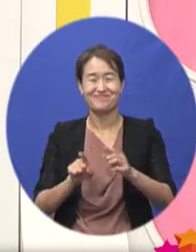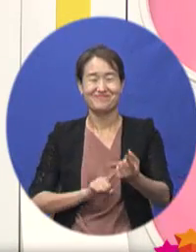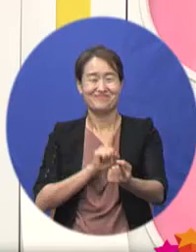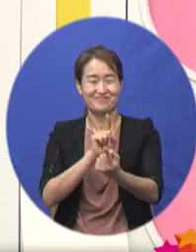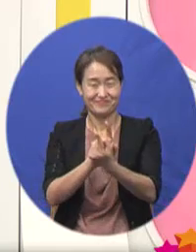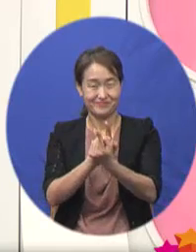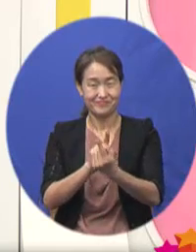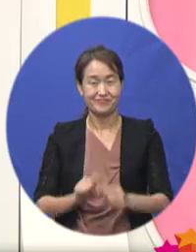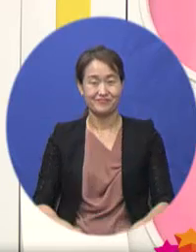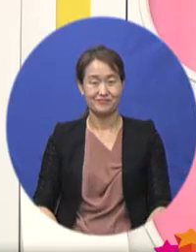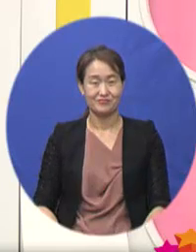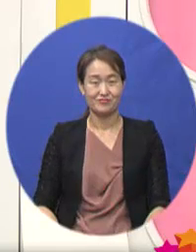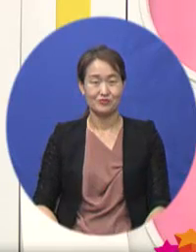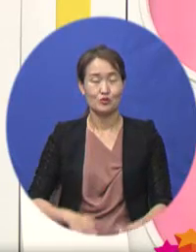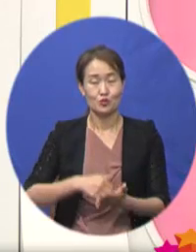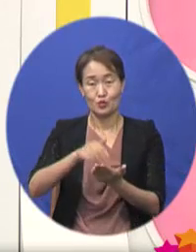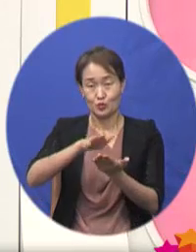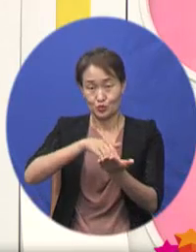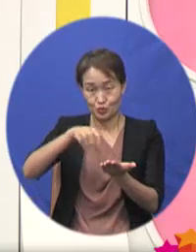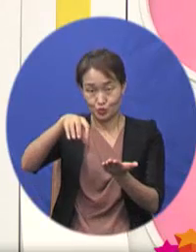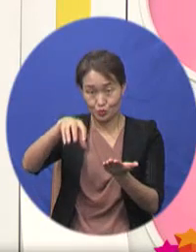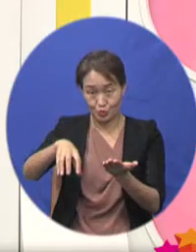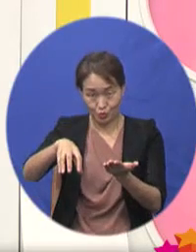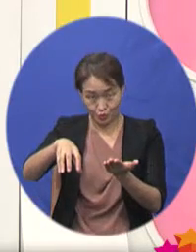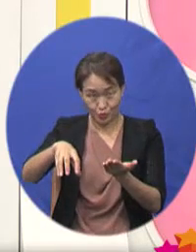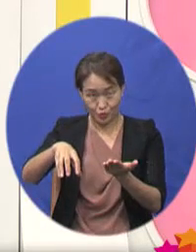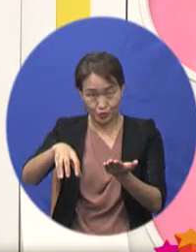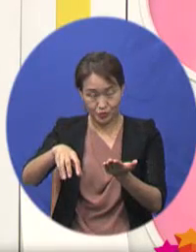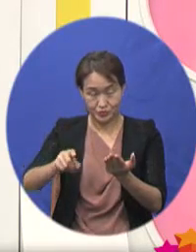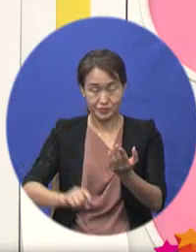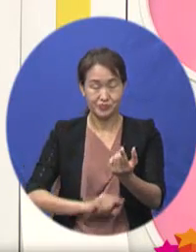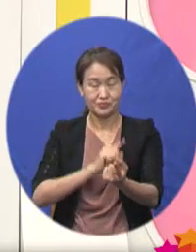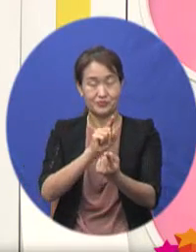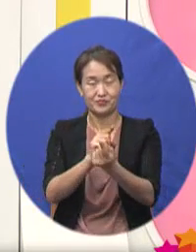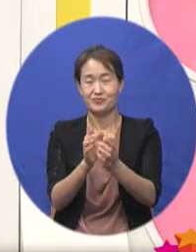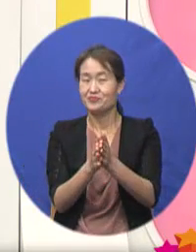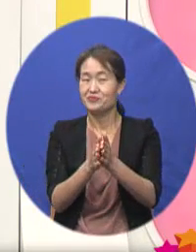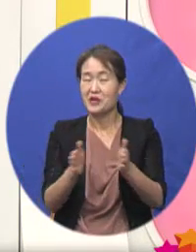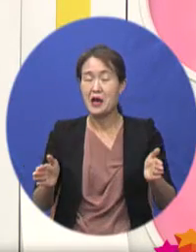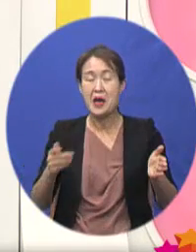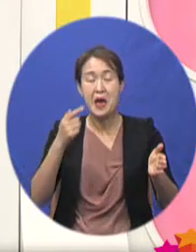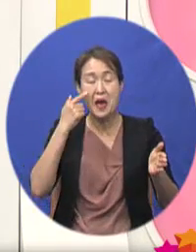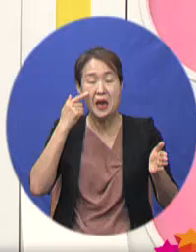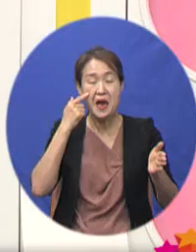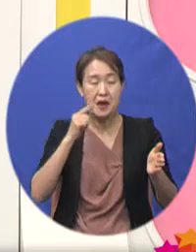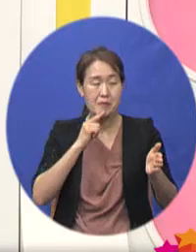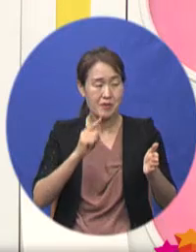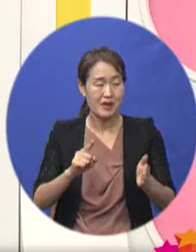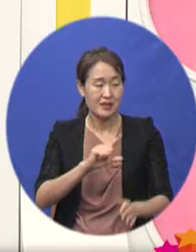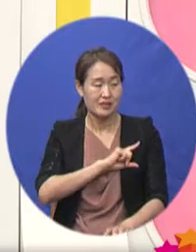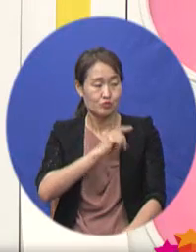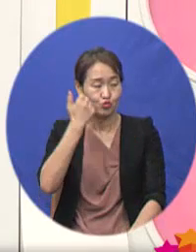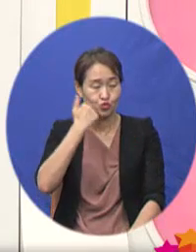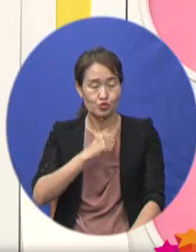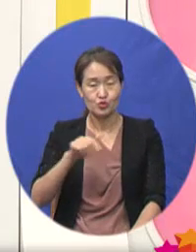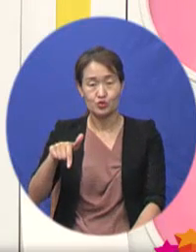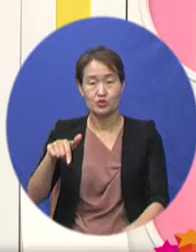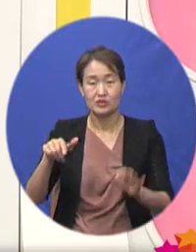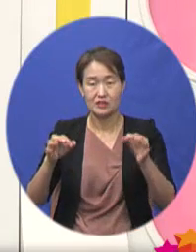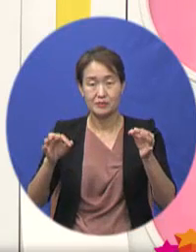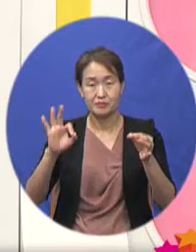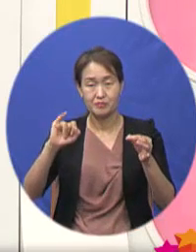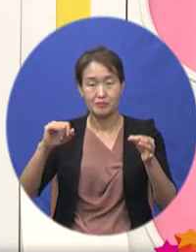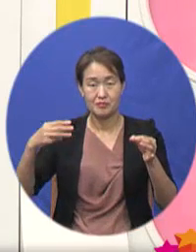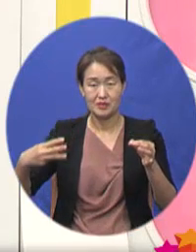하겠습니다. 네. 동두천으로 동두천. 네, 출발해 동두천 볼게요. 출발. 우리 동두천. 동두천에 계시는 임일휘